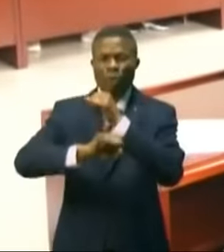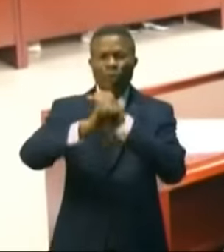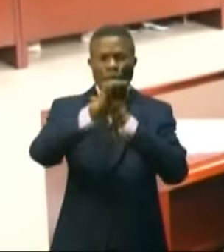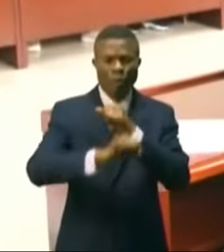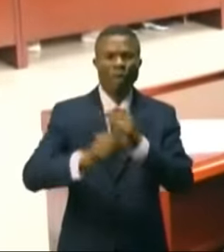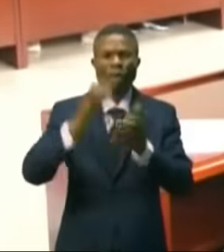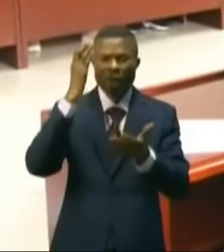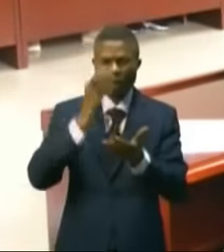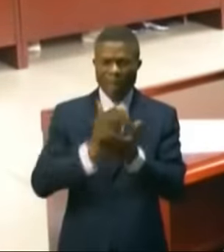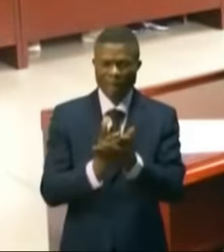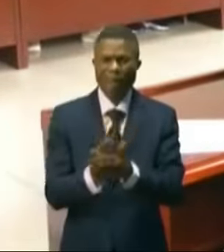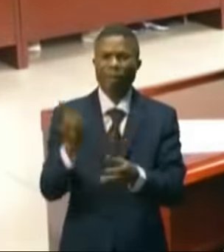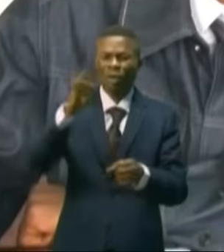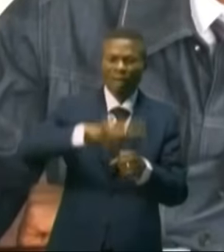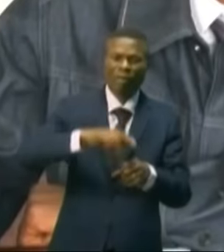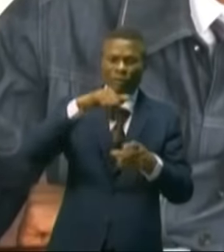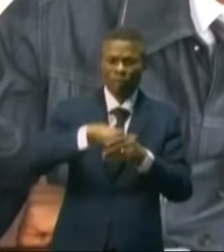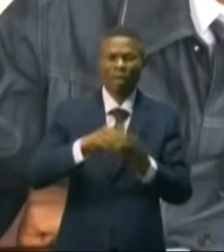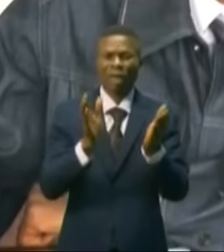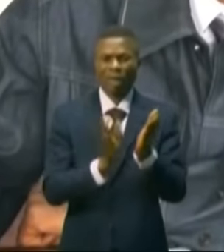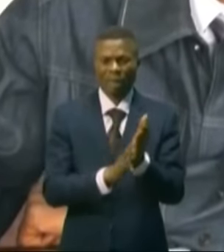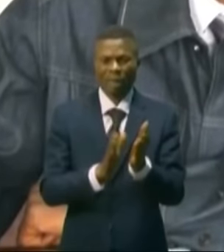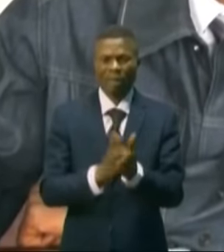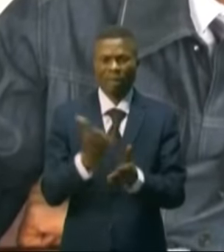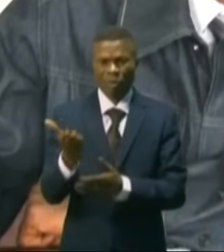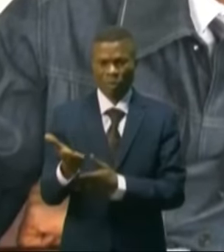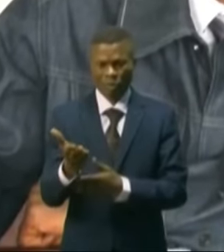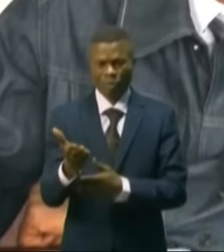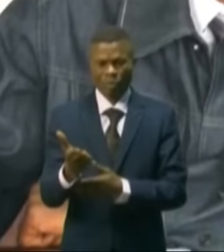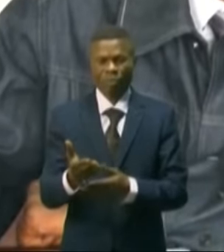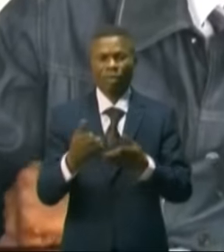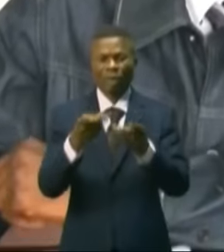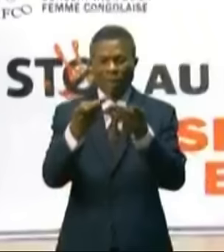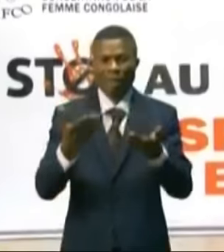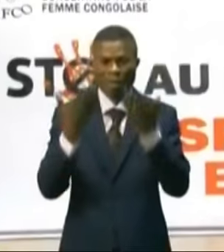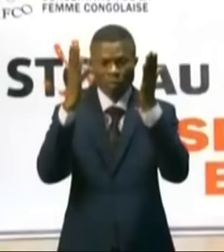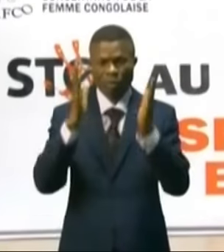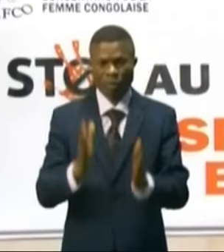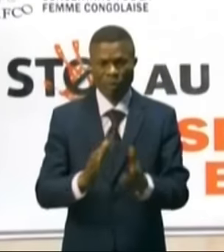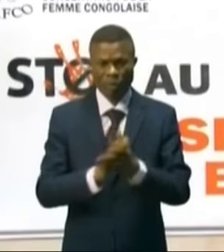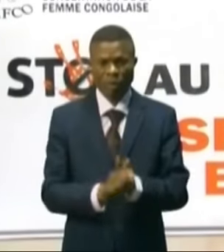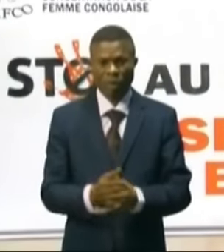les harcèlements sexuels en milieu scolaire et étudiantin.